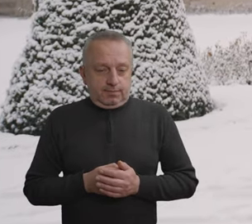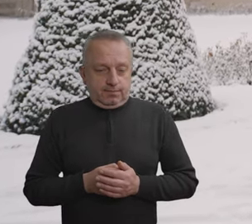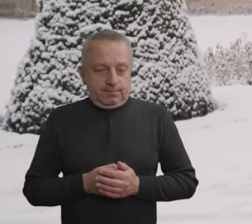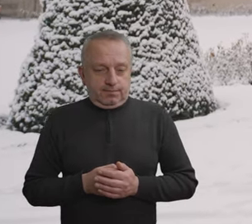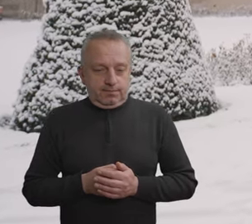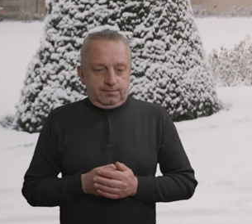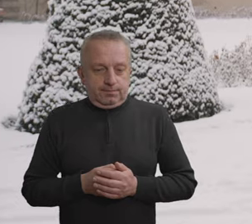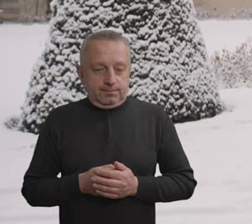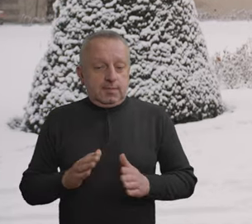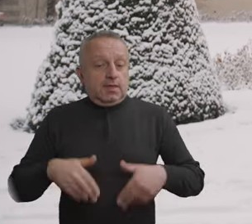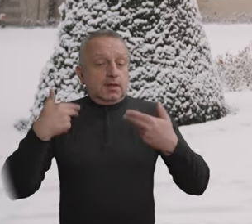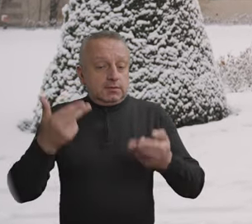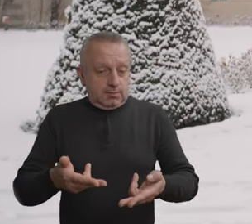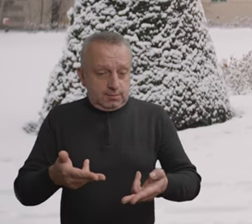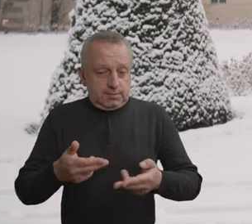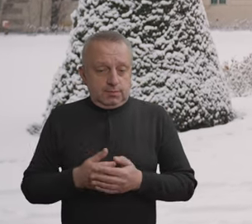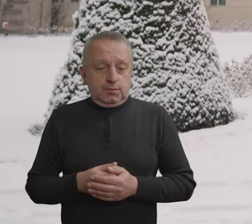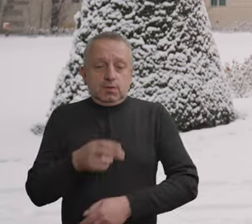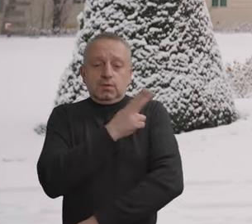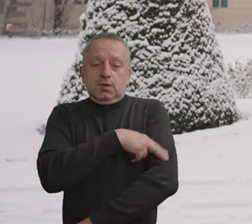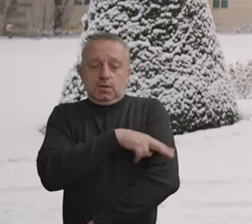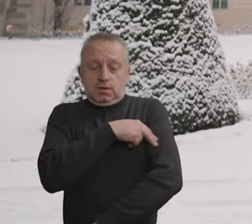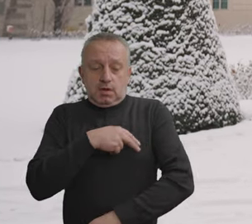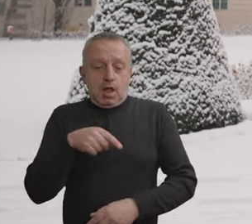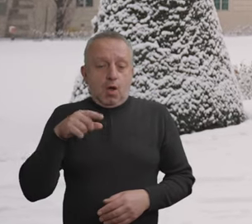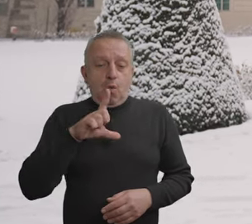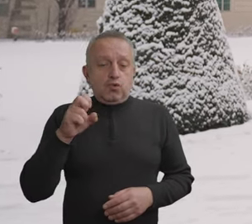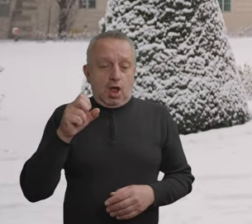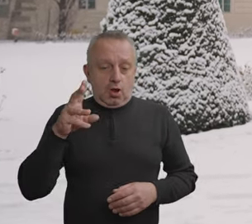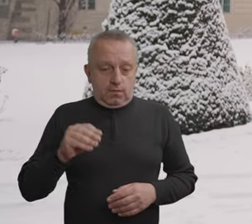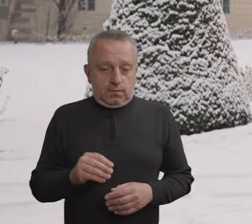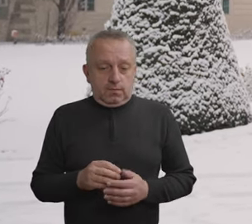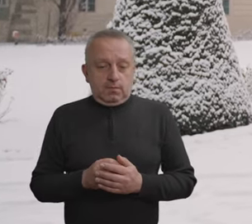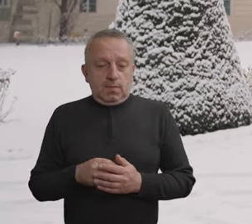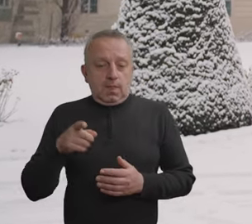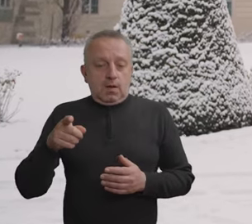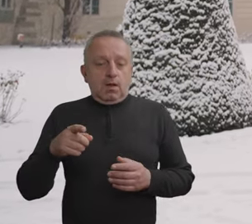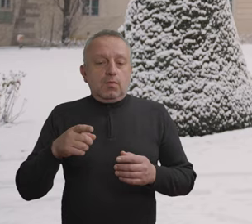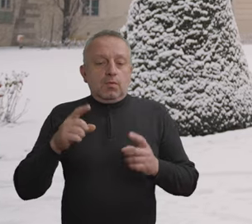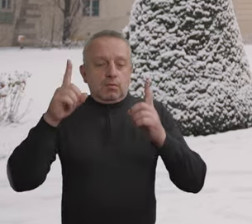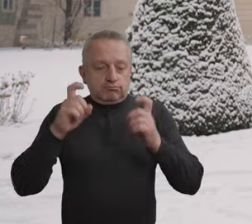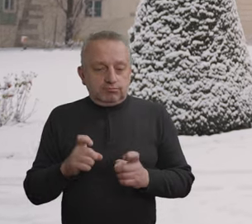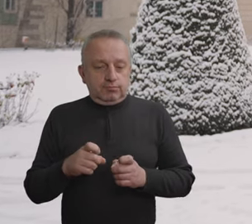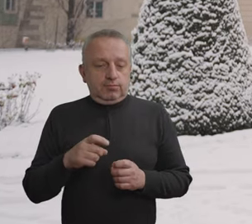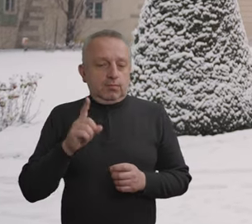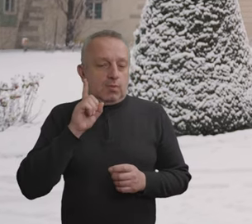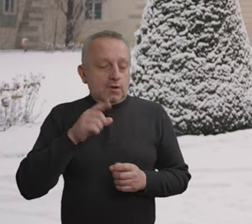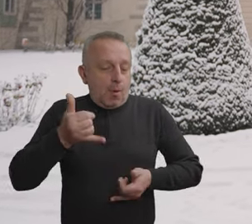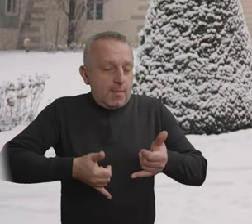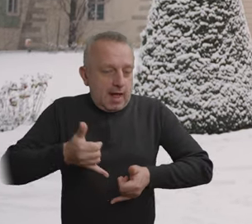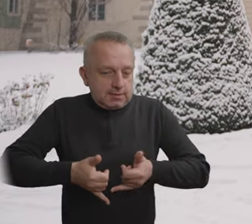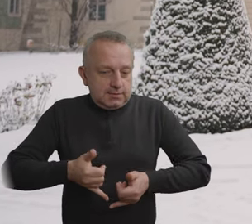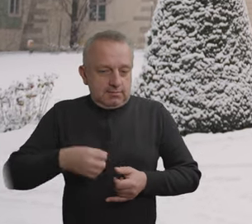przy ulicy Kopernika. Następnie w szpitalu na Łyczakowie lampa naftowa została wykorzystana w sposób praktyczny